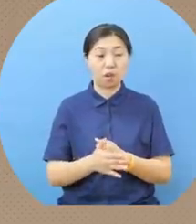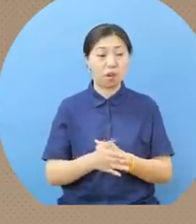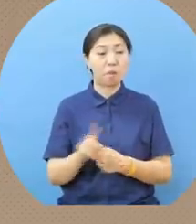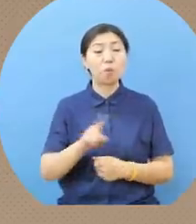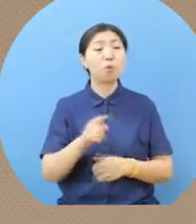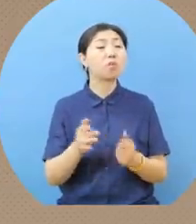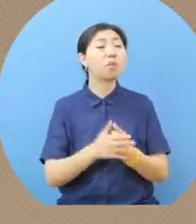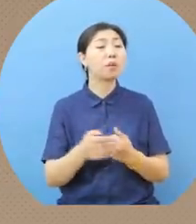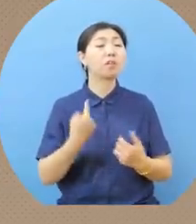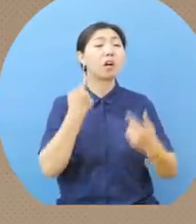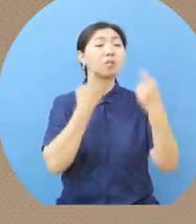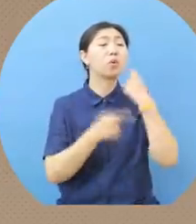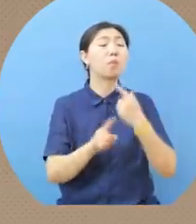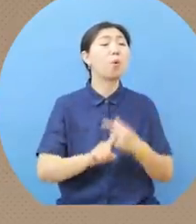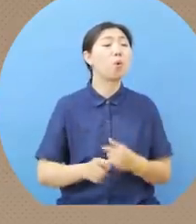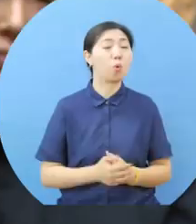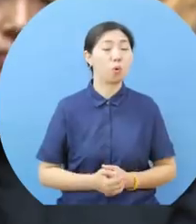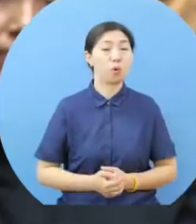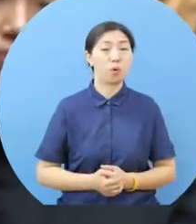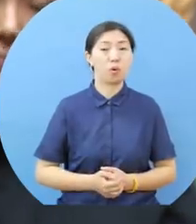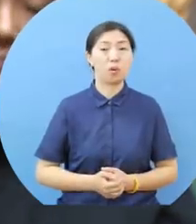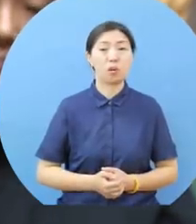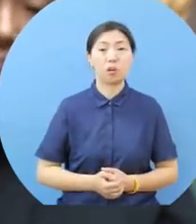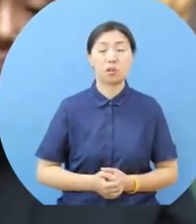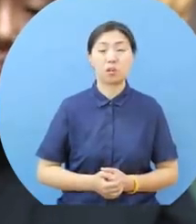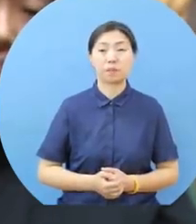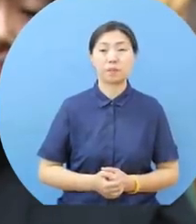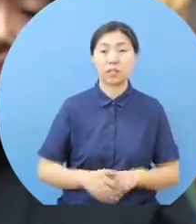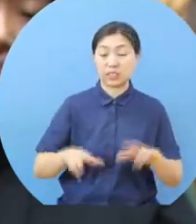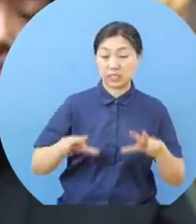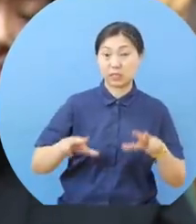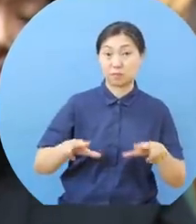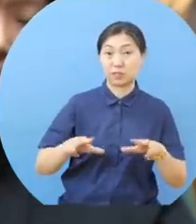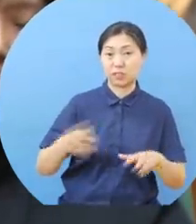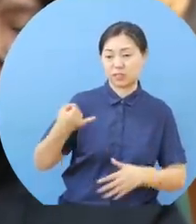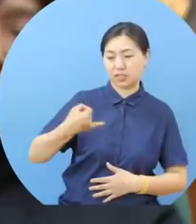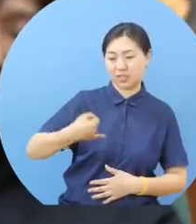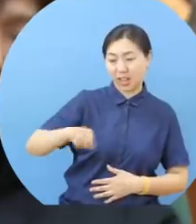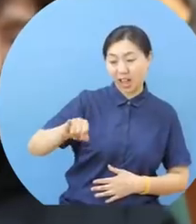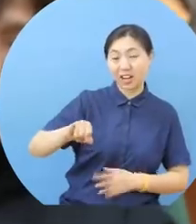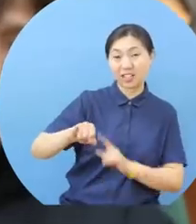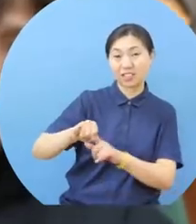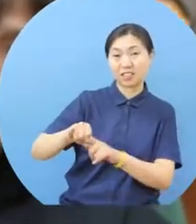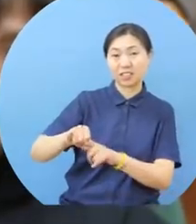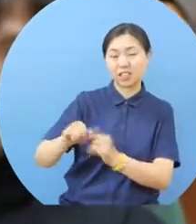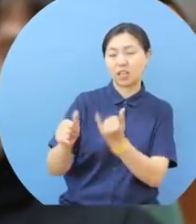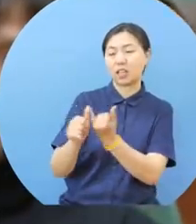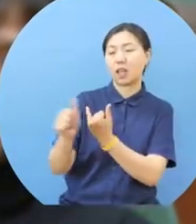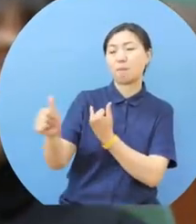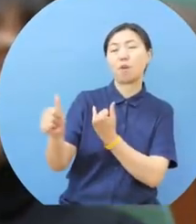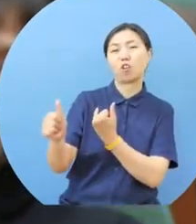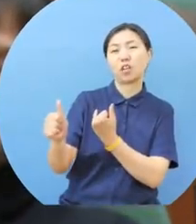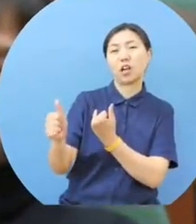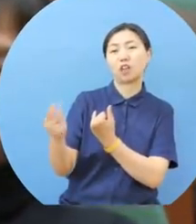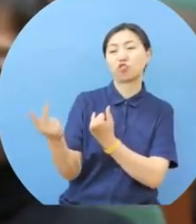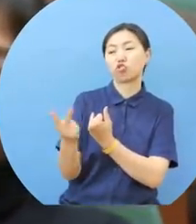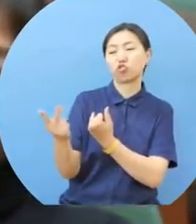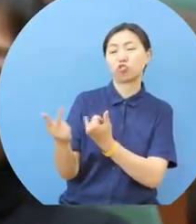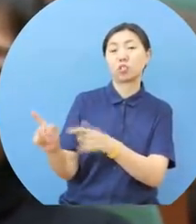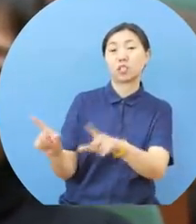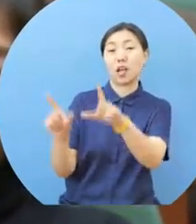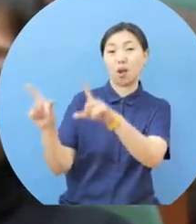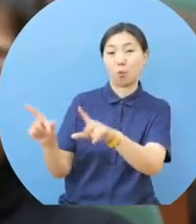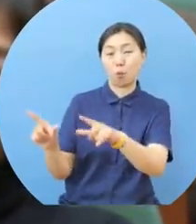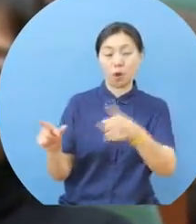뭔 뜸을 상처를 받았는데 그 지금은 이젠 따라하는 남편이라는 살고 있고